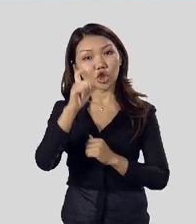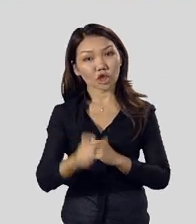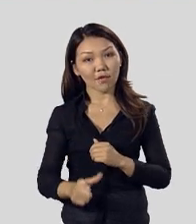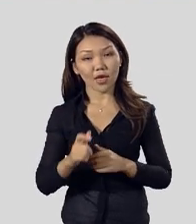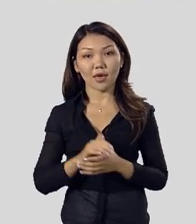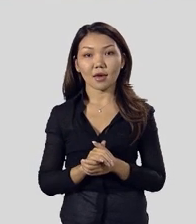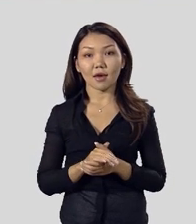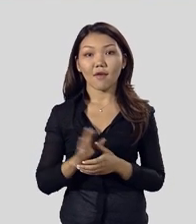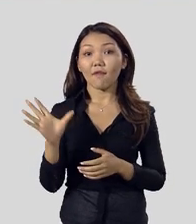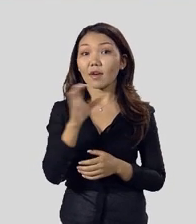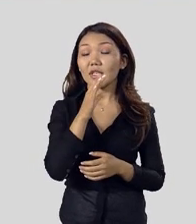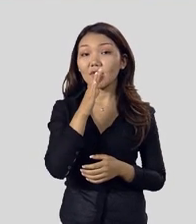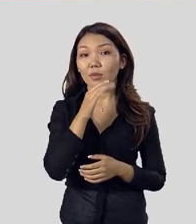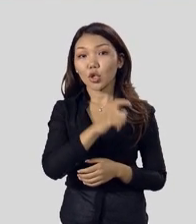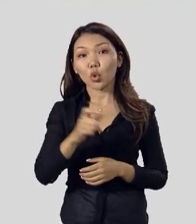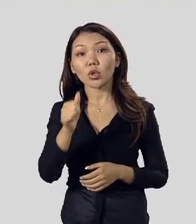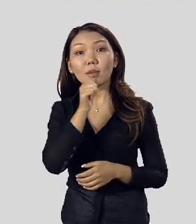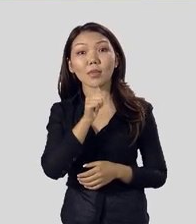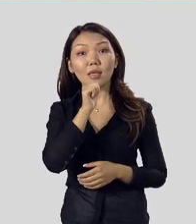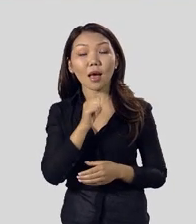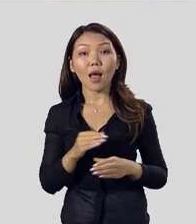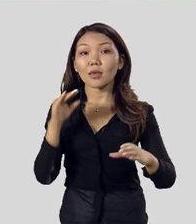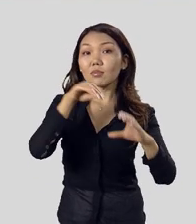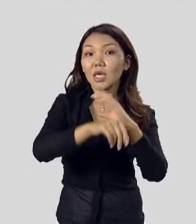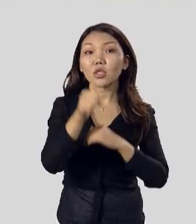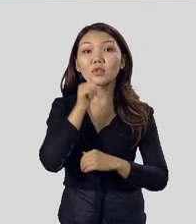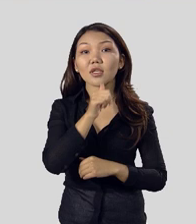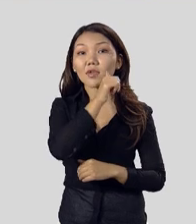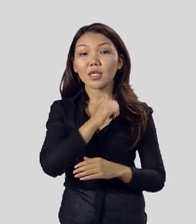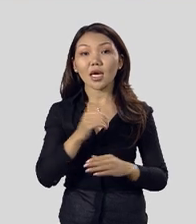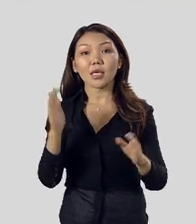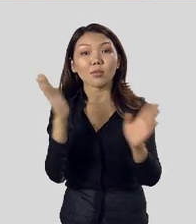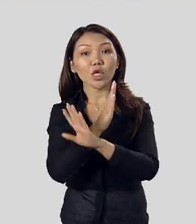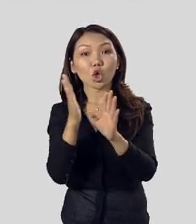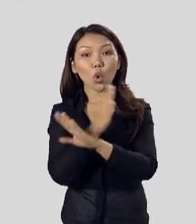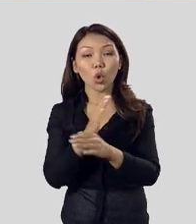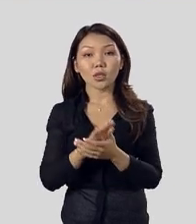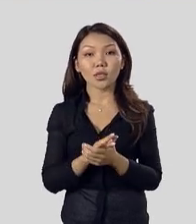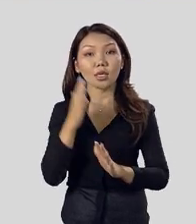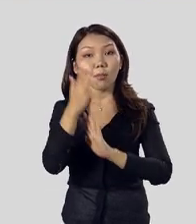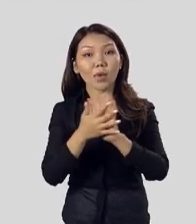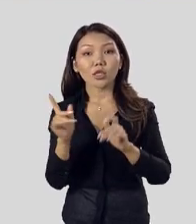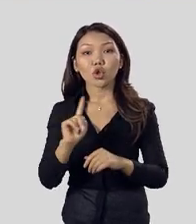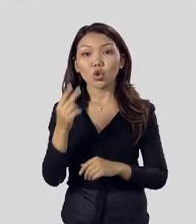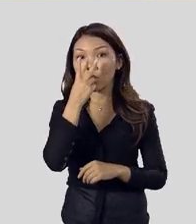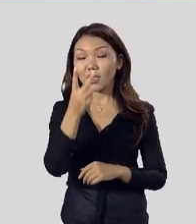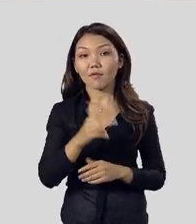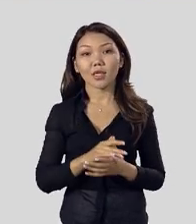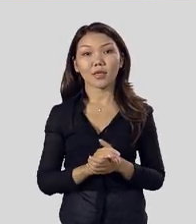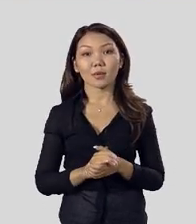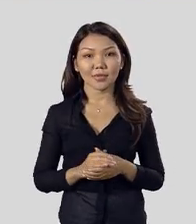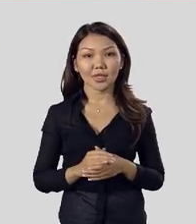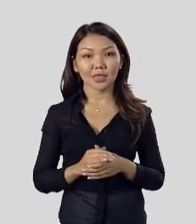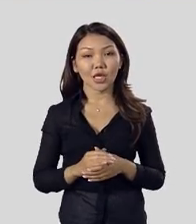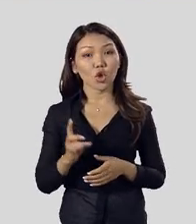во все времена люди пытались проникнуть в сокровенные тайны природы познает то что не видно на первый взгляд